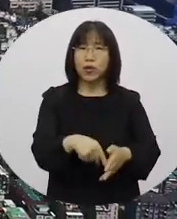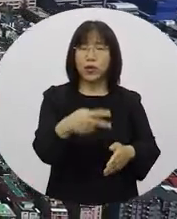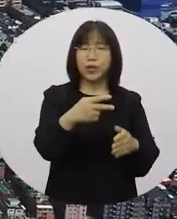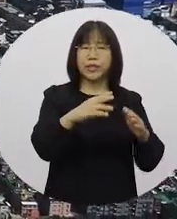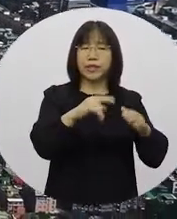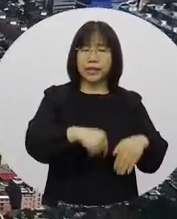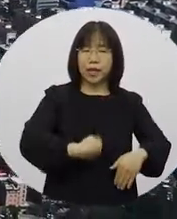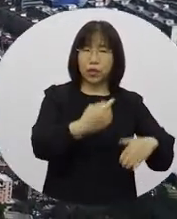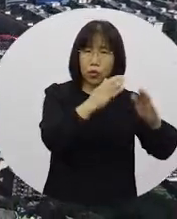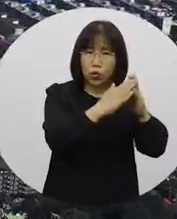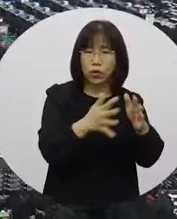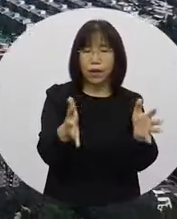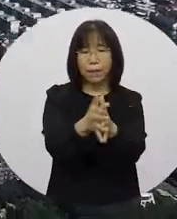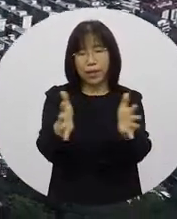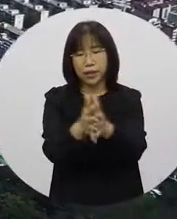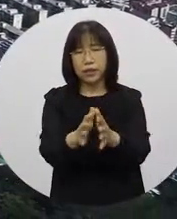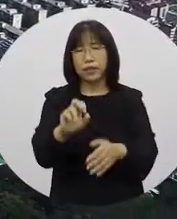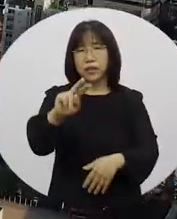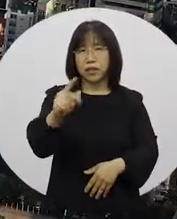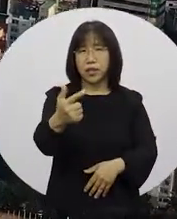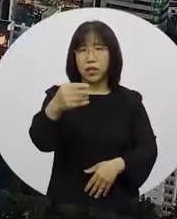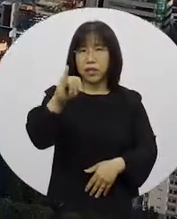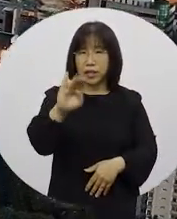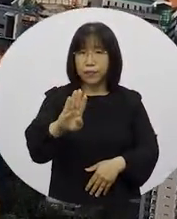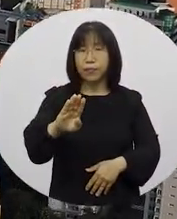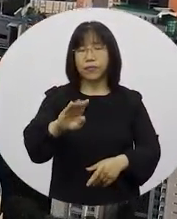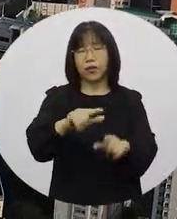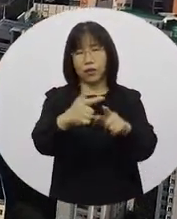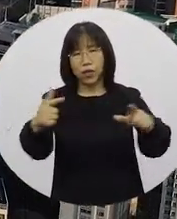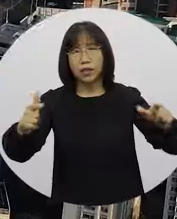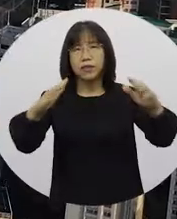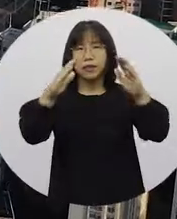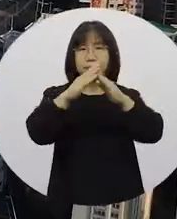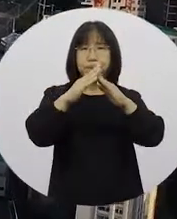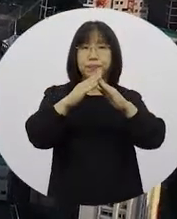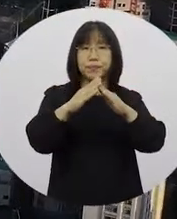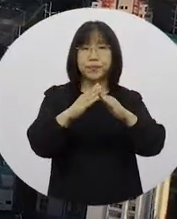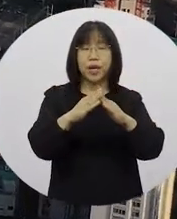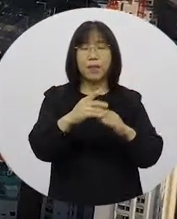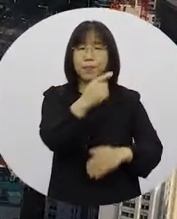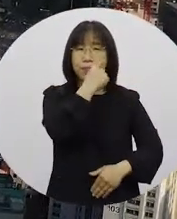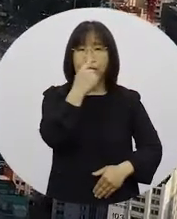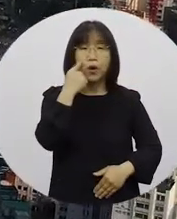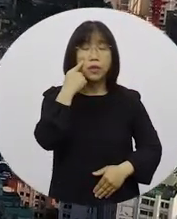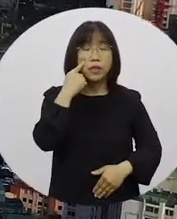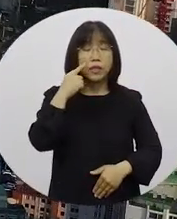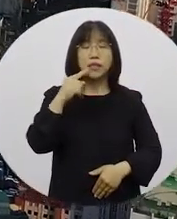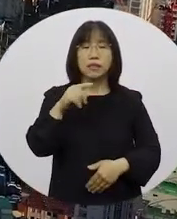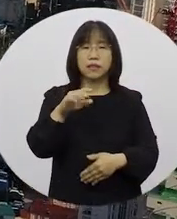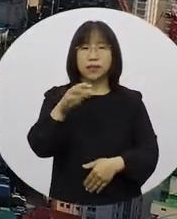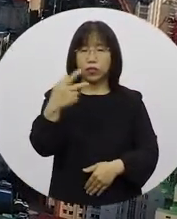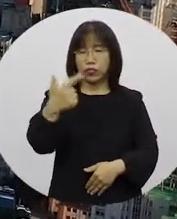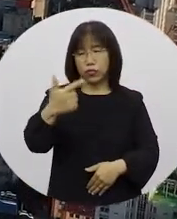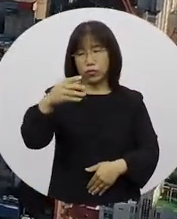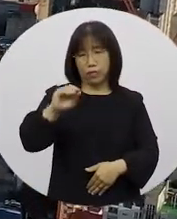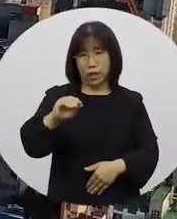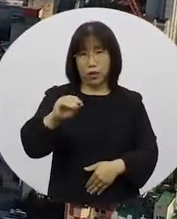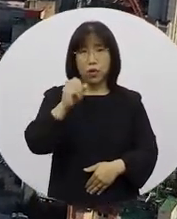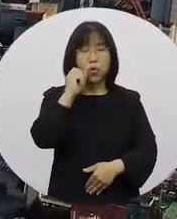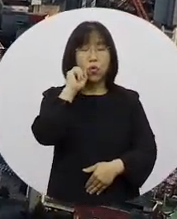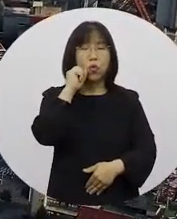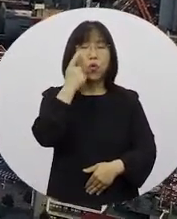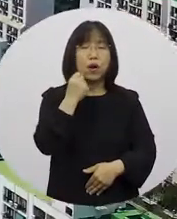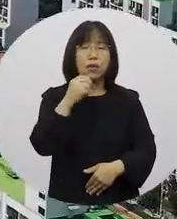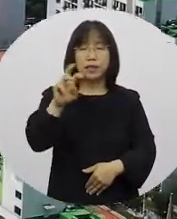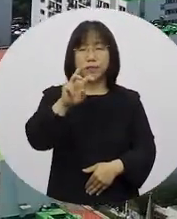보호법상 단독이나 아파트, 연립 다세대 등 주택이 대상이며 보증금 6천만 원 초과 또는 월세 30만